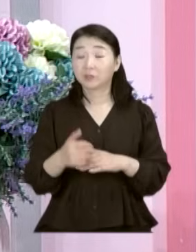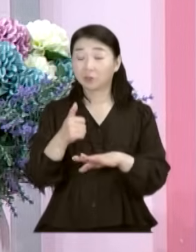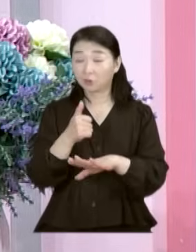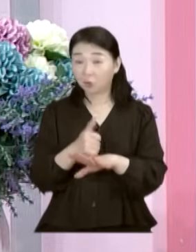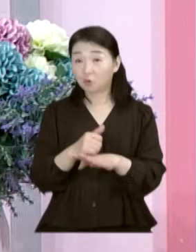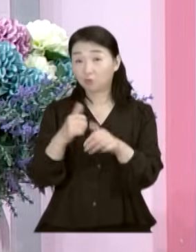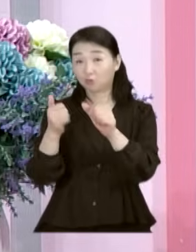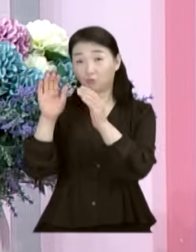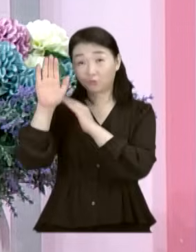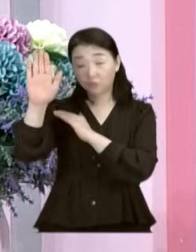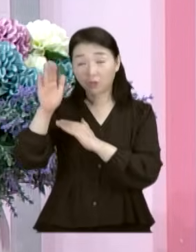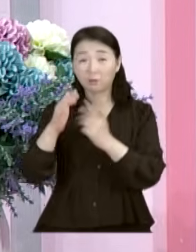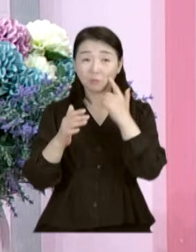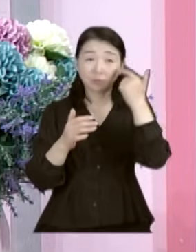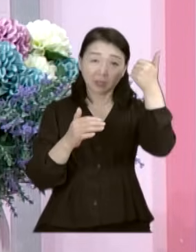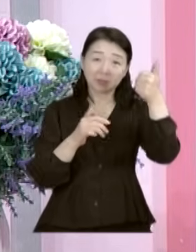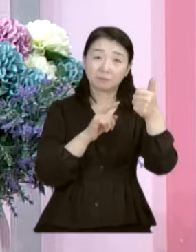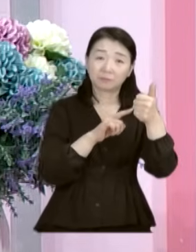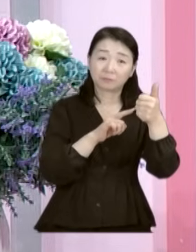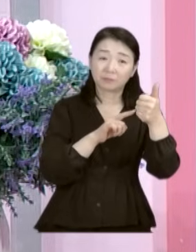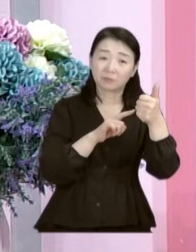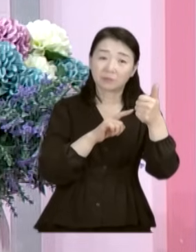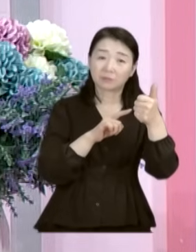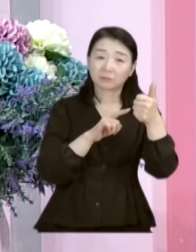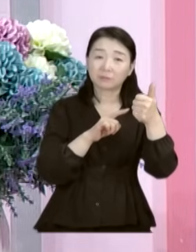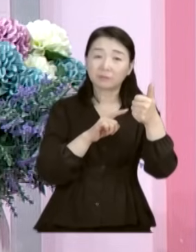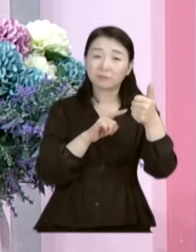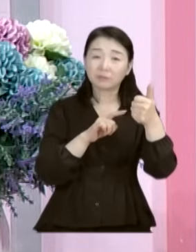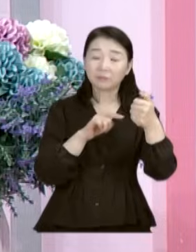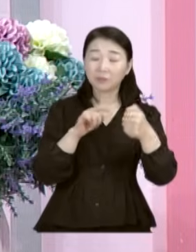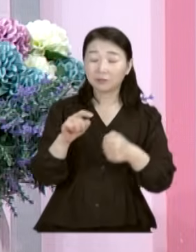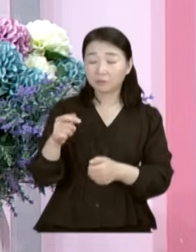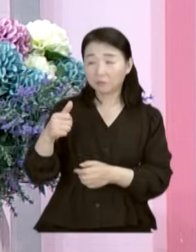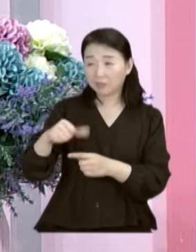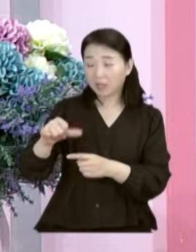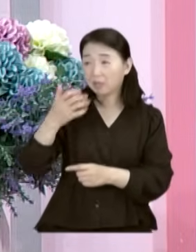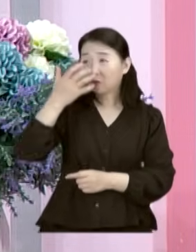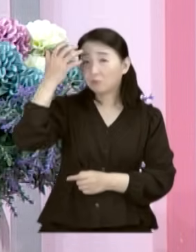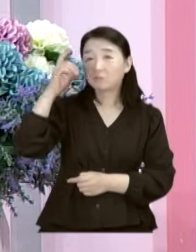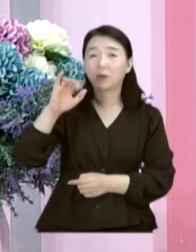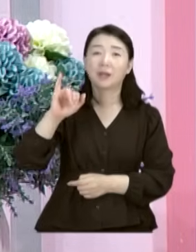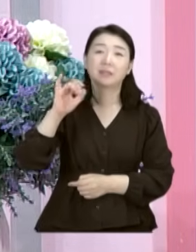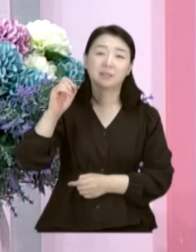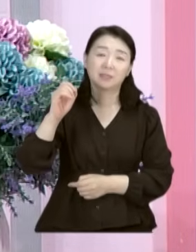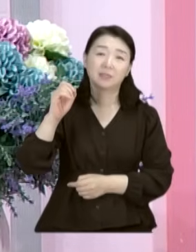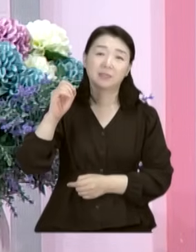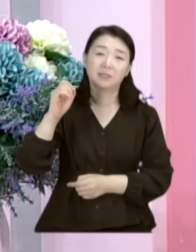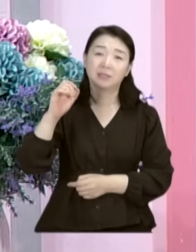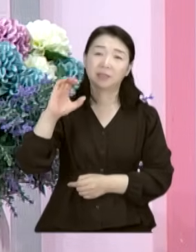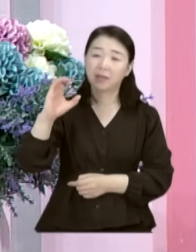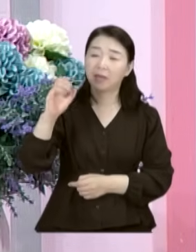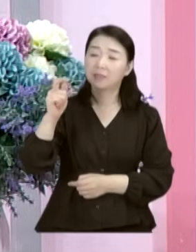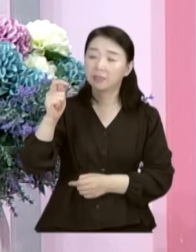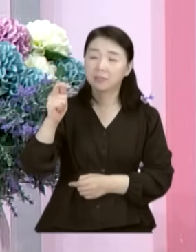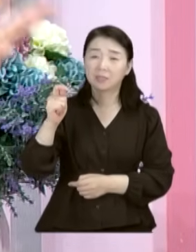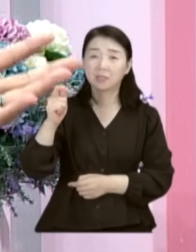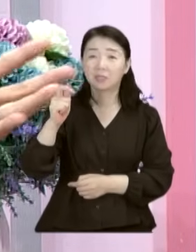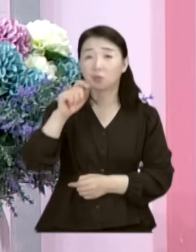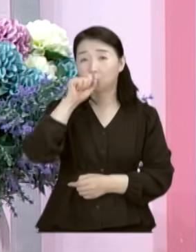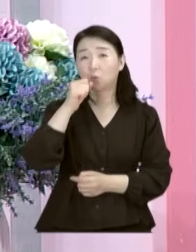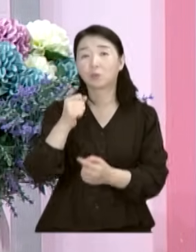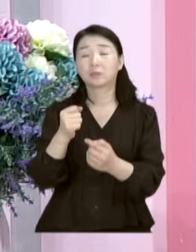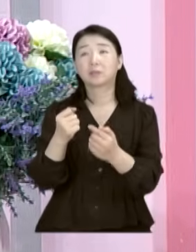나서이 목사님이 그러면 우리가 컴퓨터를이 아이의 꿈이 it 강국이 되는 거죠 우리 컴퓨터를 보내자